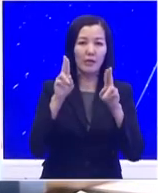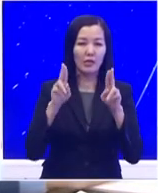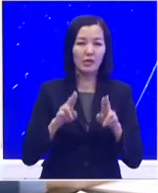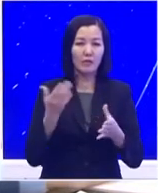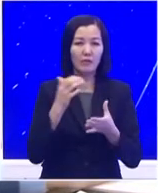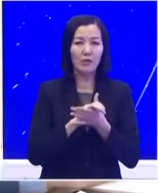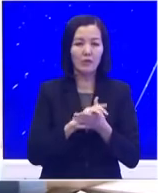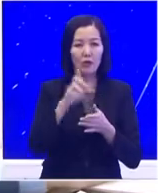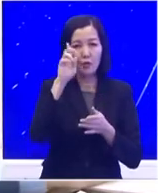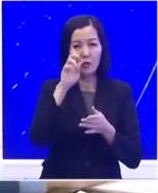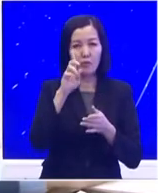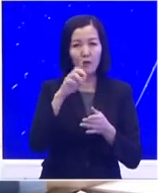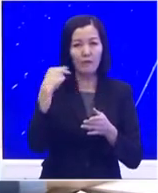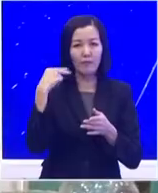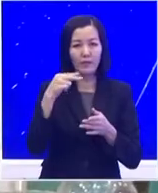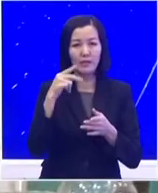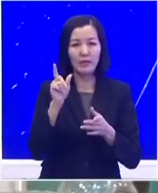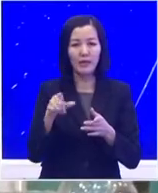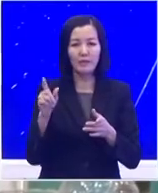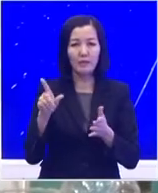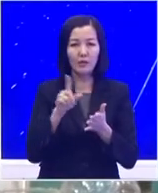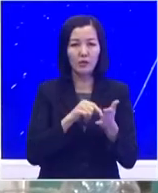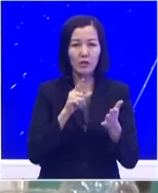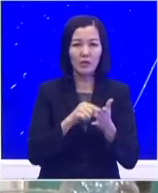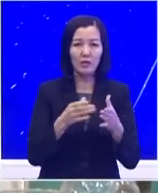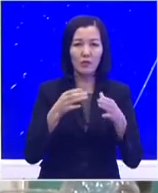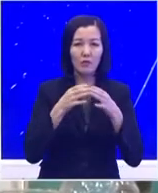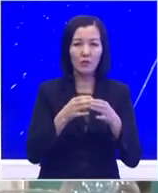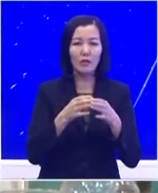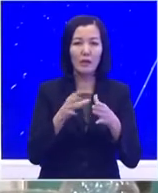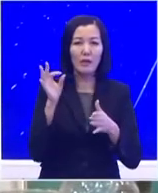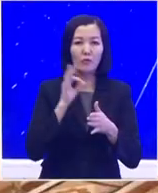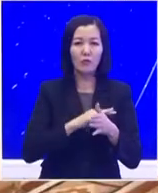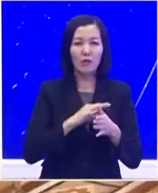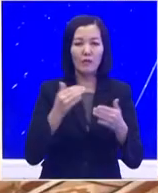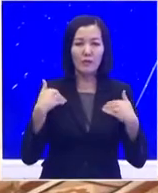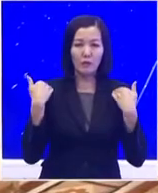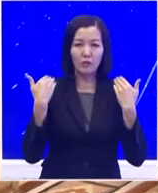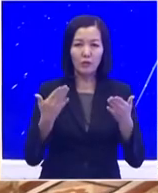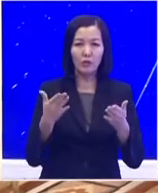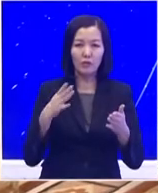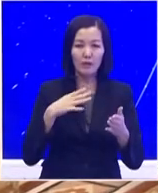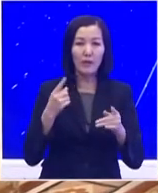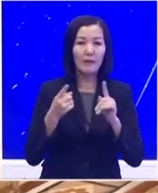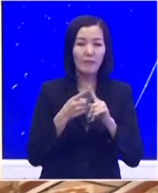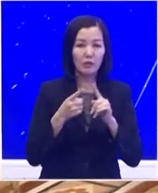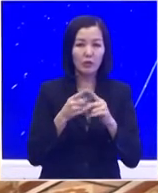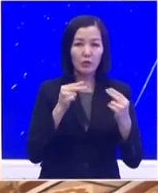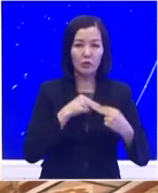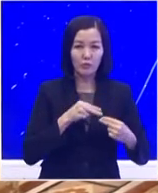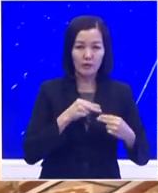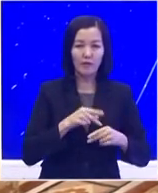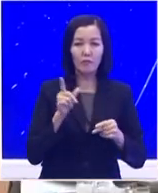таныстырды. Үкімет тарапынан президентке азаматтардың зейнетақы қорындағы жинағын пайдалану туралы мынандай ұсыныстар берілген.